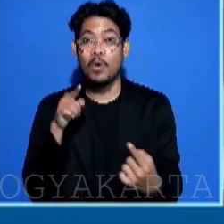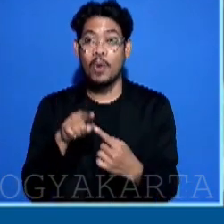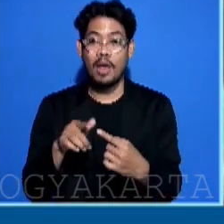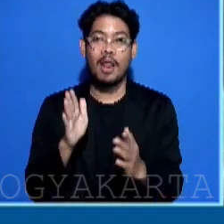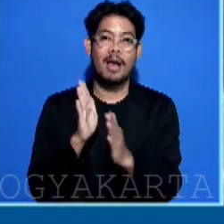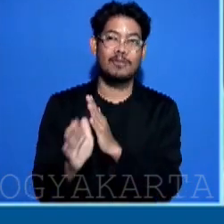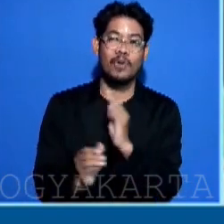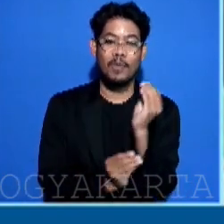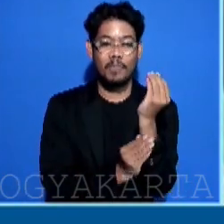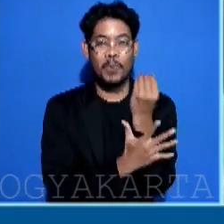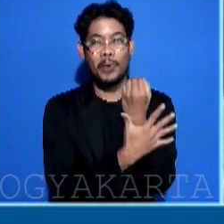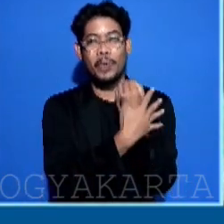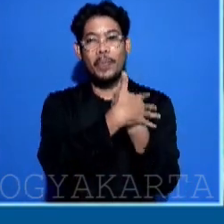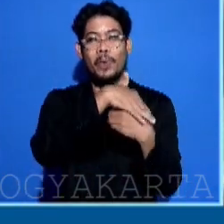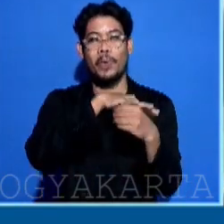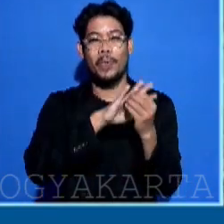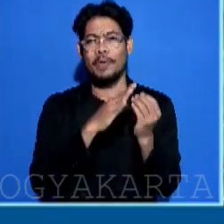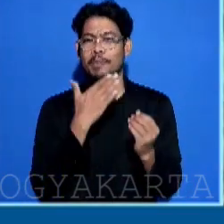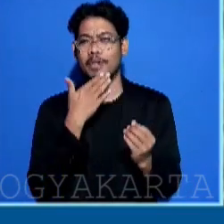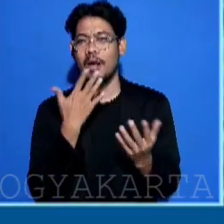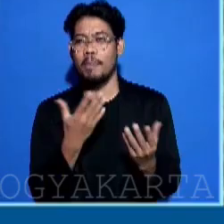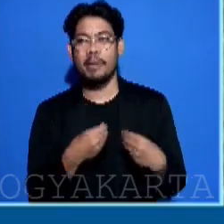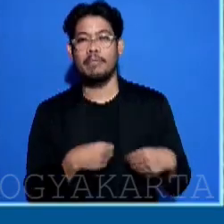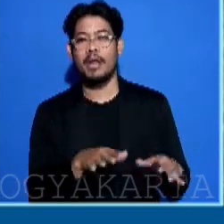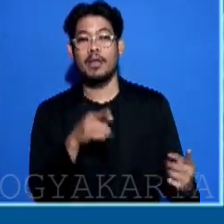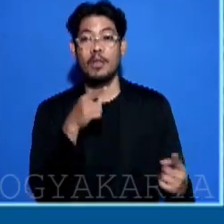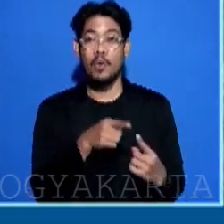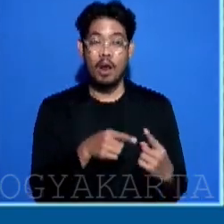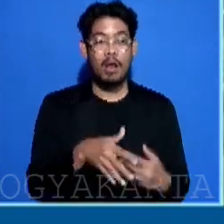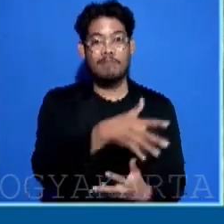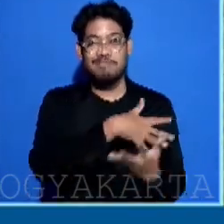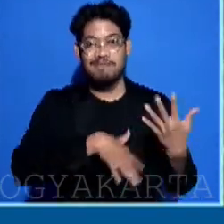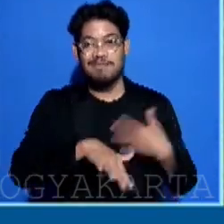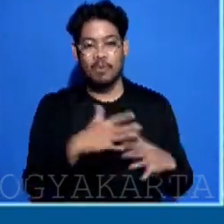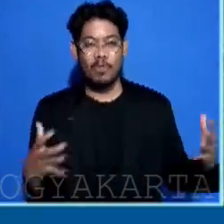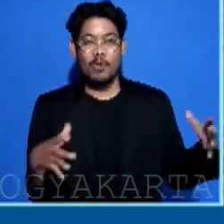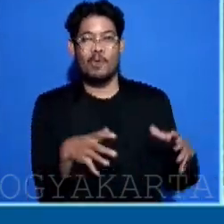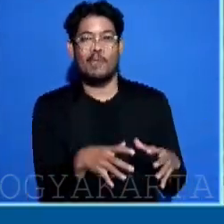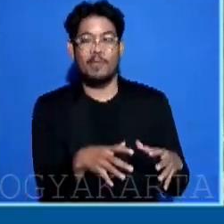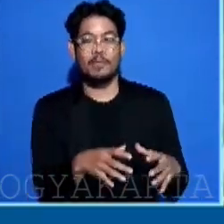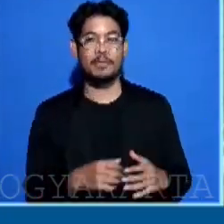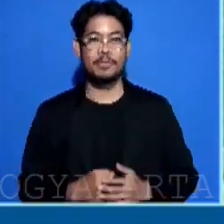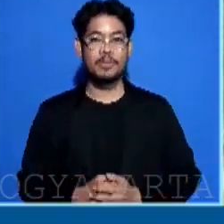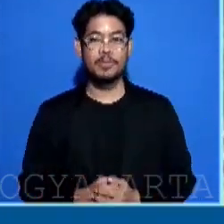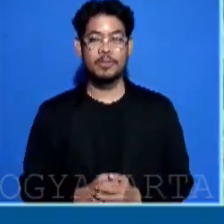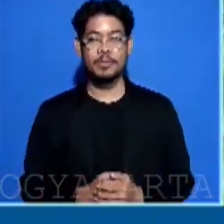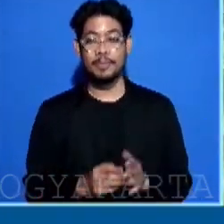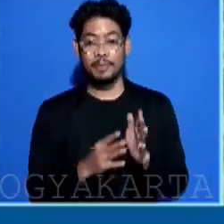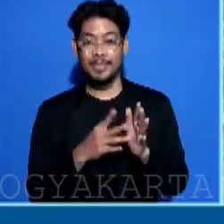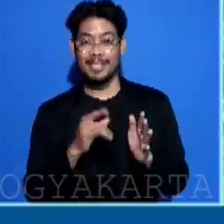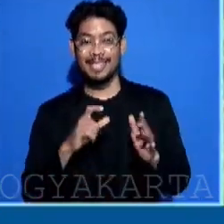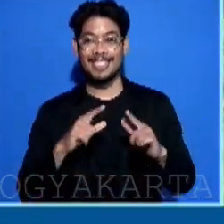Wit mrico ananging dipun jaraken supados ngrembuyung kaengkah menawi samangipun taneman mrico sampun Ageng Lan